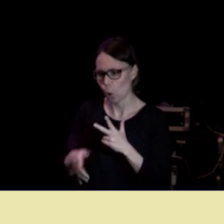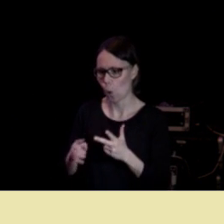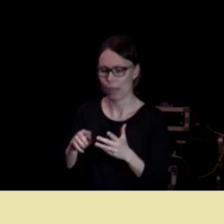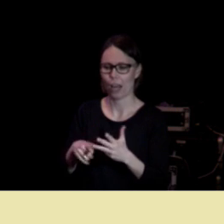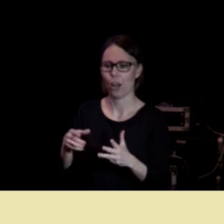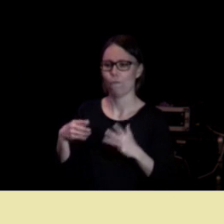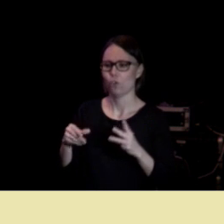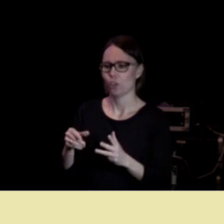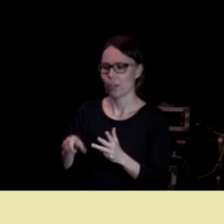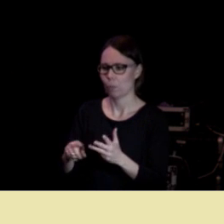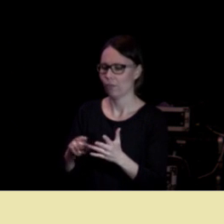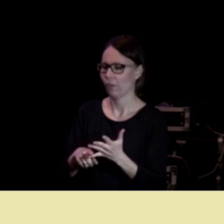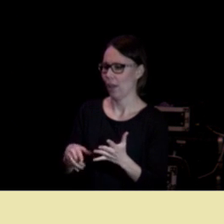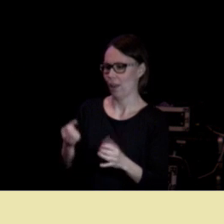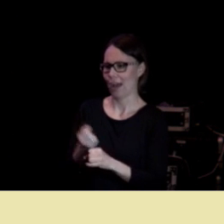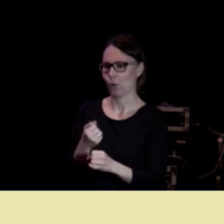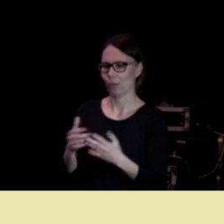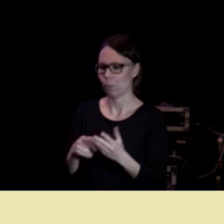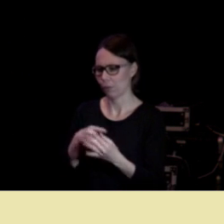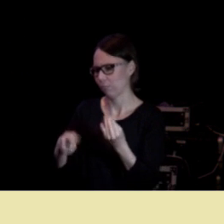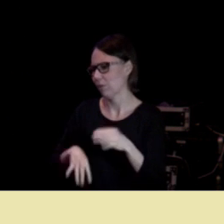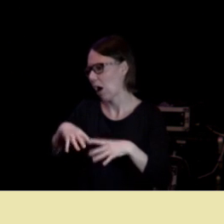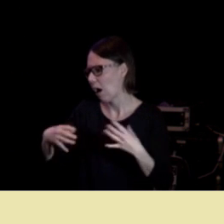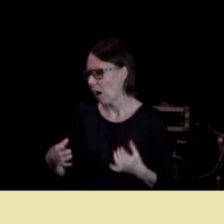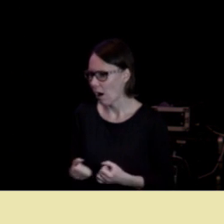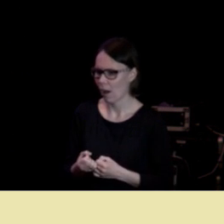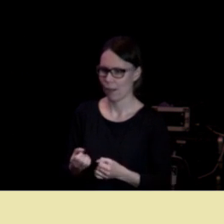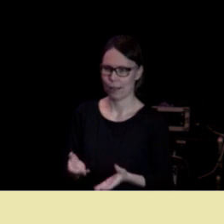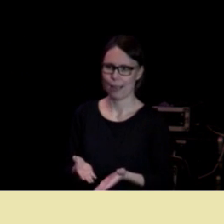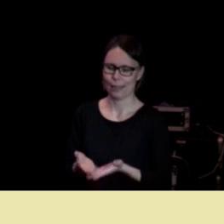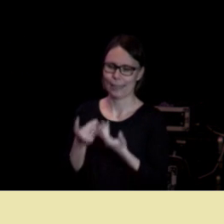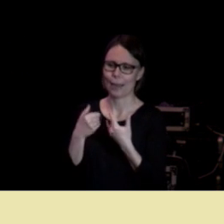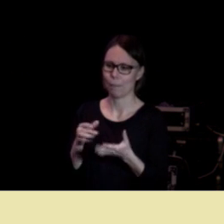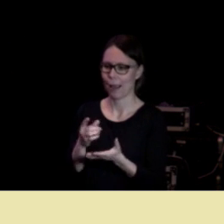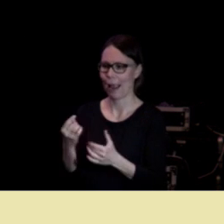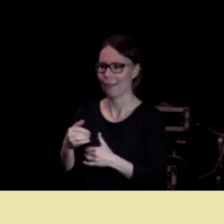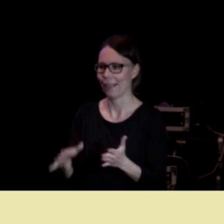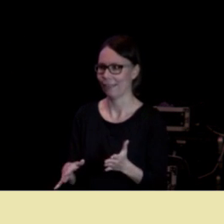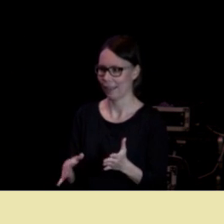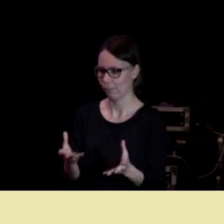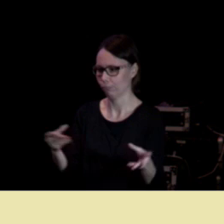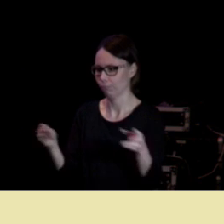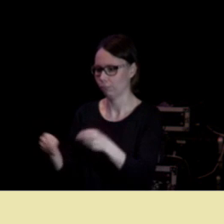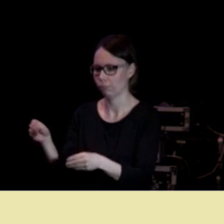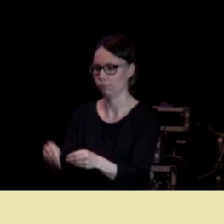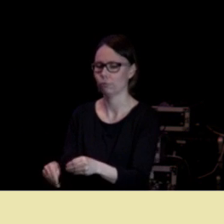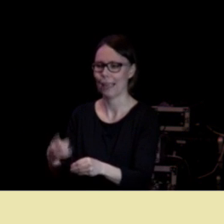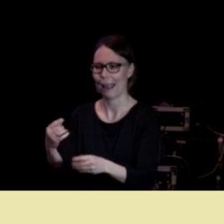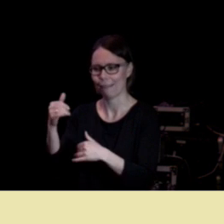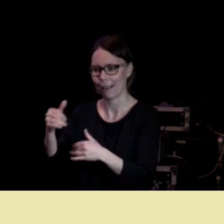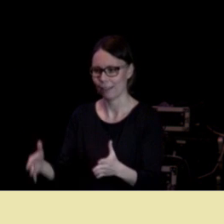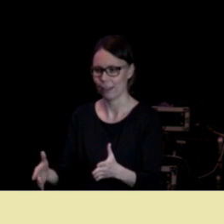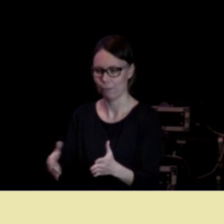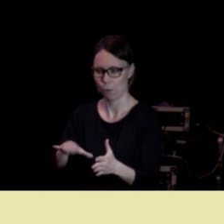fysioterapeuter, ergoterapeuter, utekontakter, alle hjelpetjenester for barn og unge inn i en stor enhet.